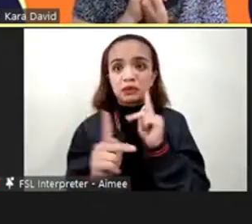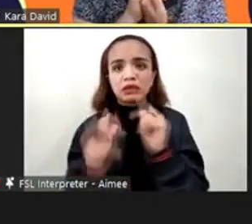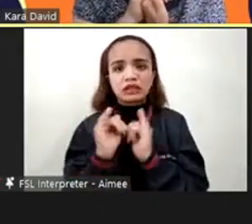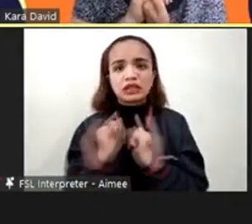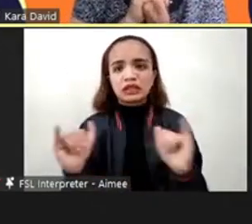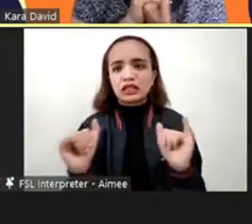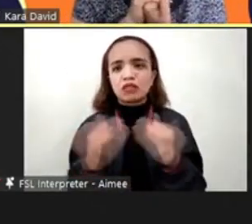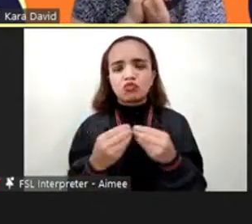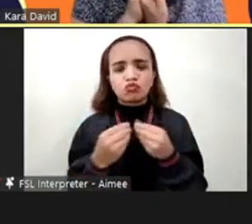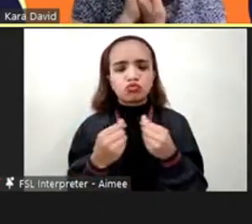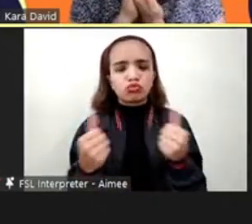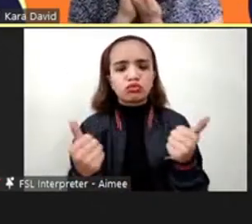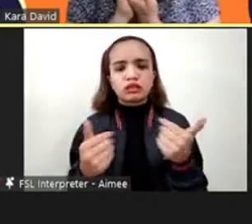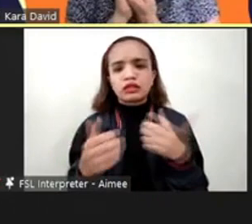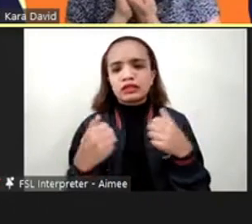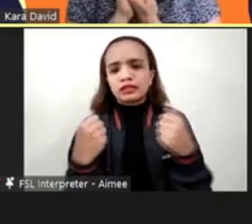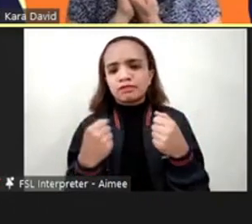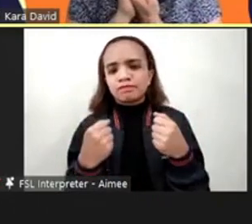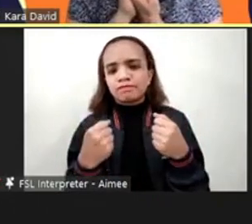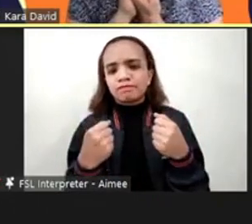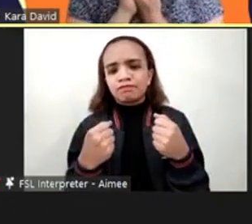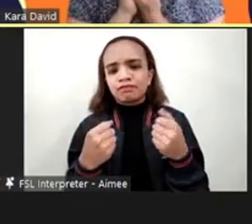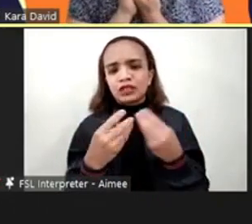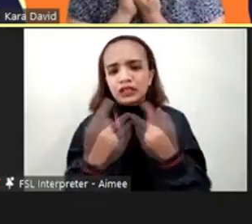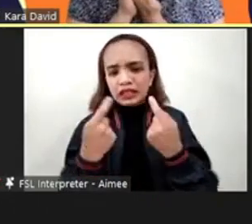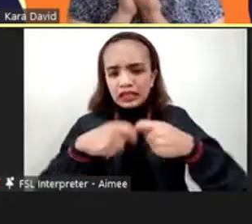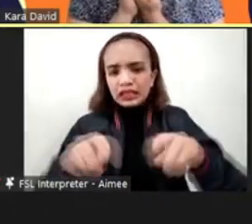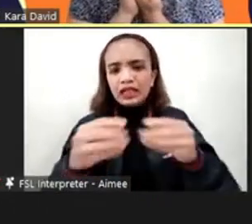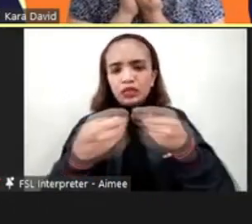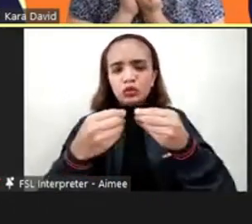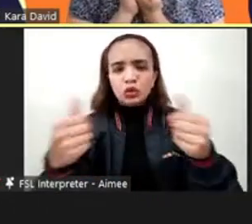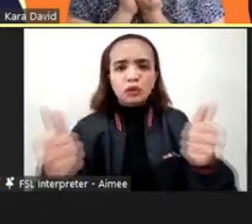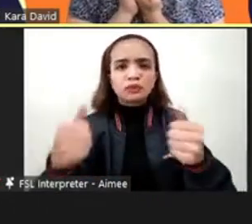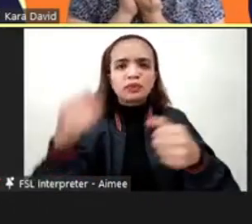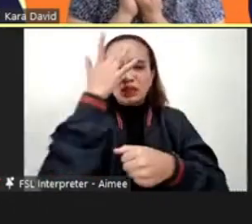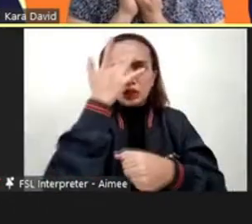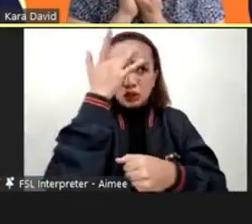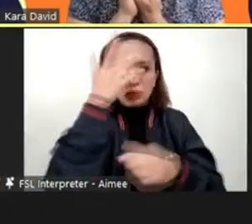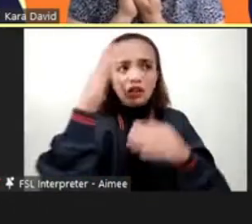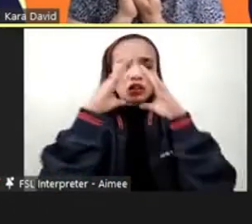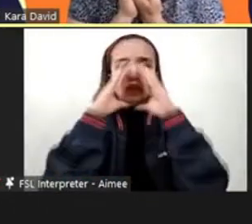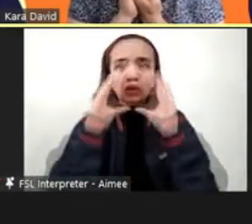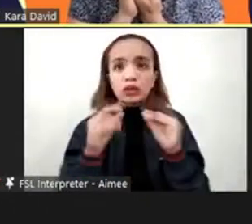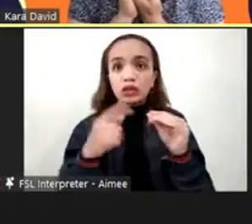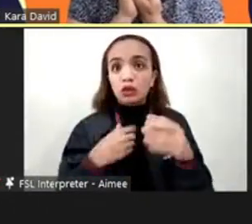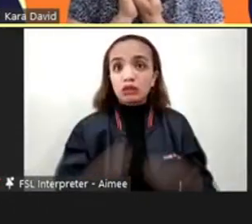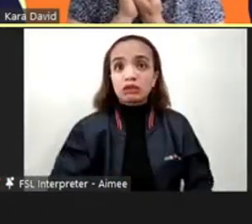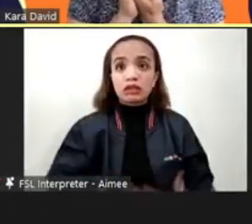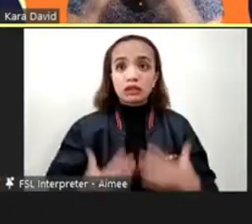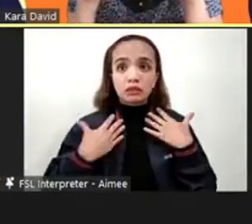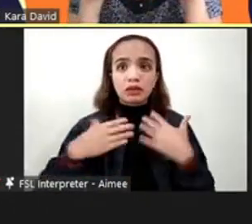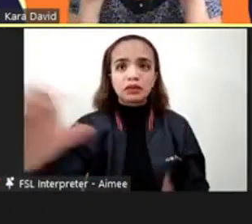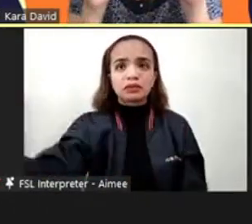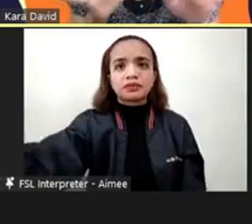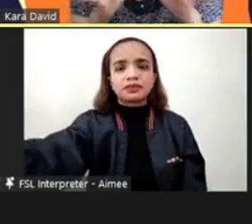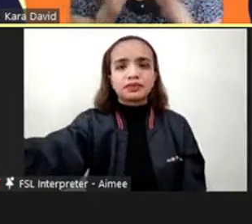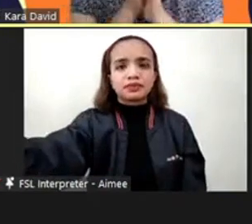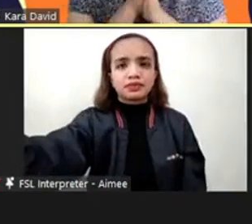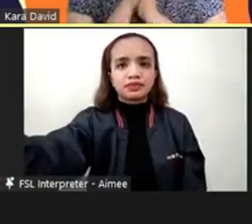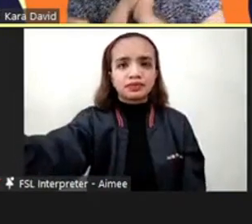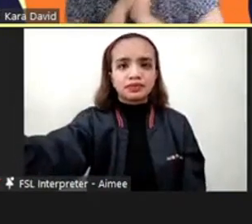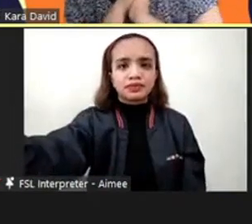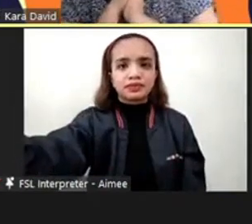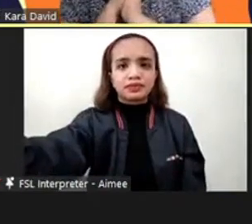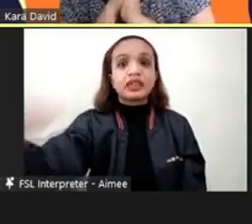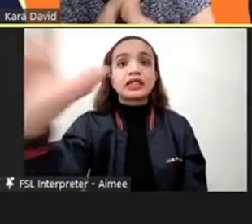ng kalungkutan, sa gitna ng kanilang trauma, na-inspire ako. Tapos in a way, tumatatag din ako. At yan ang